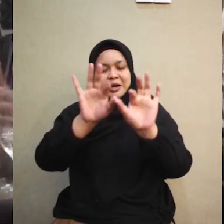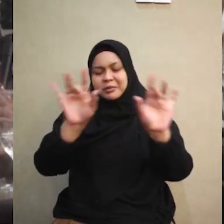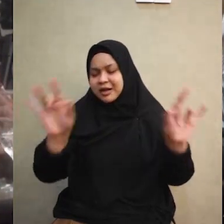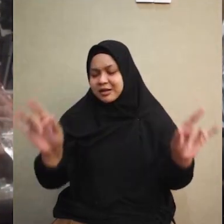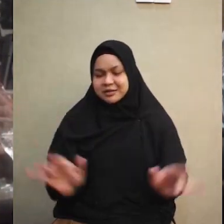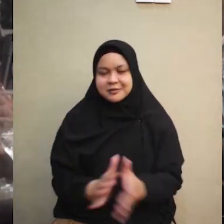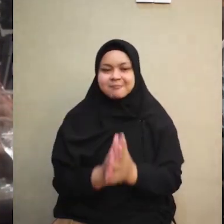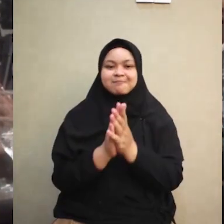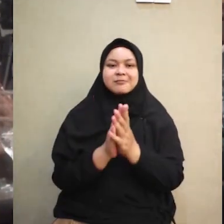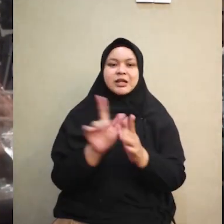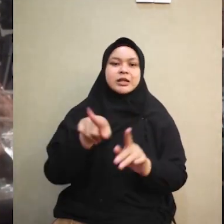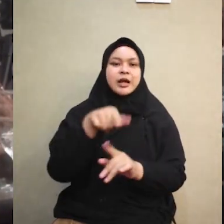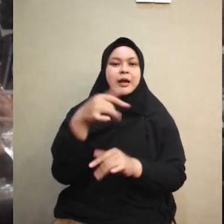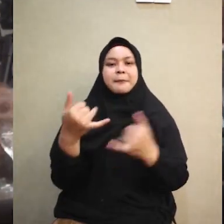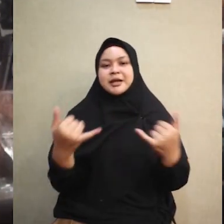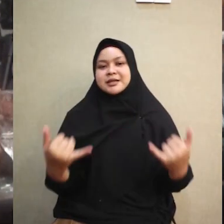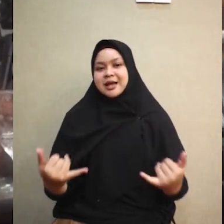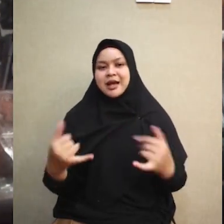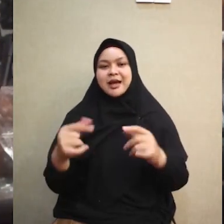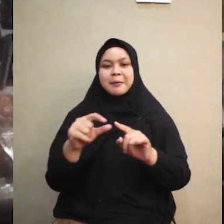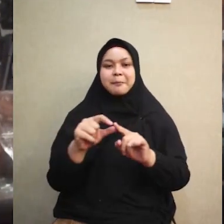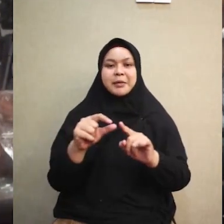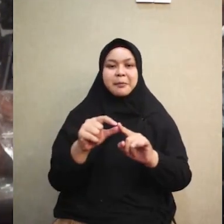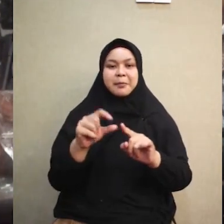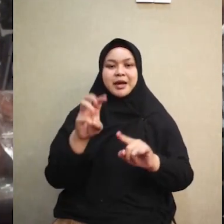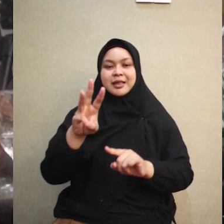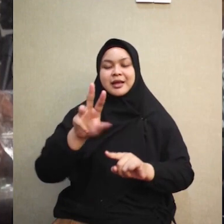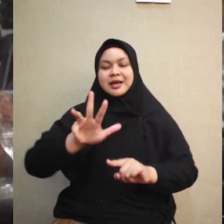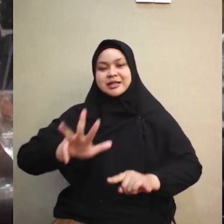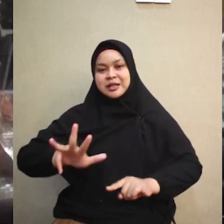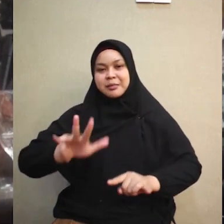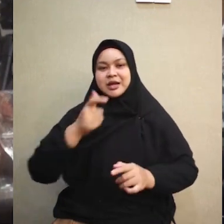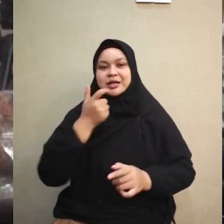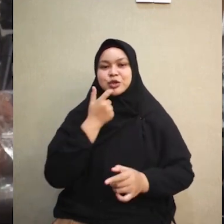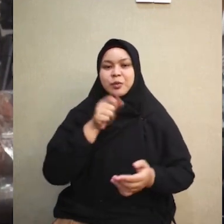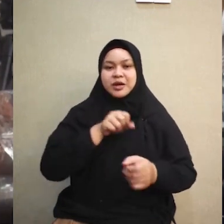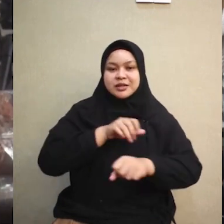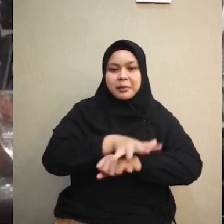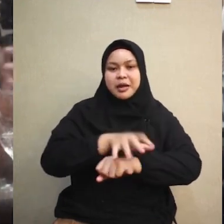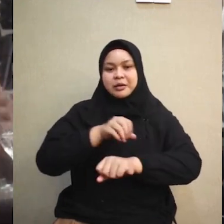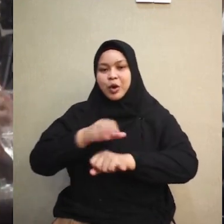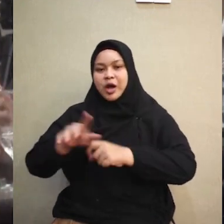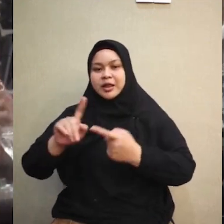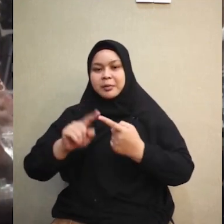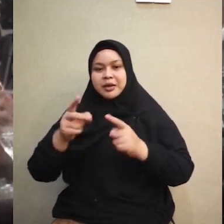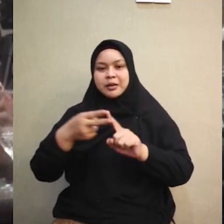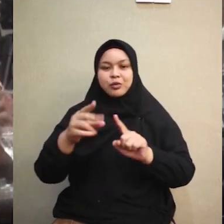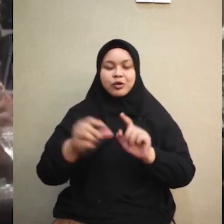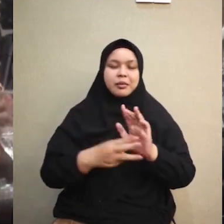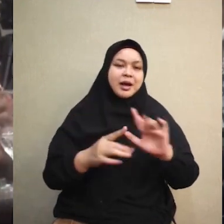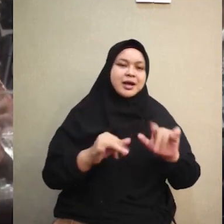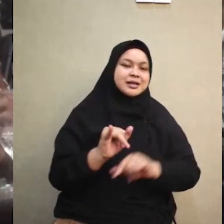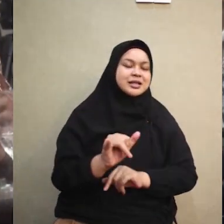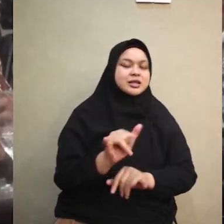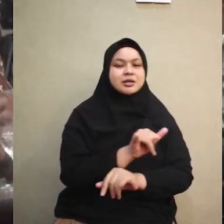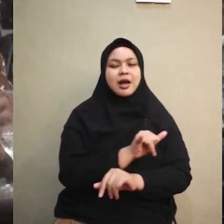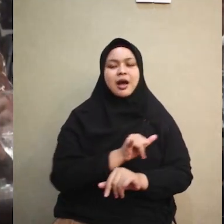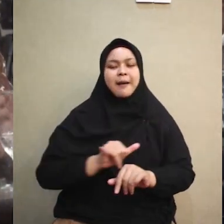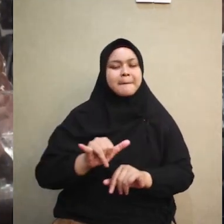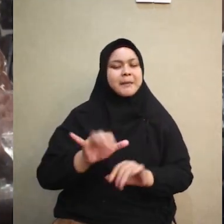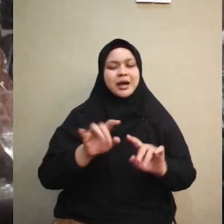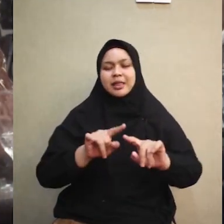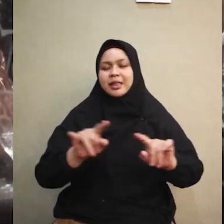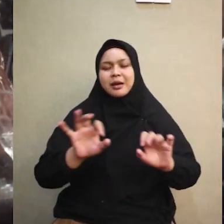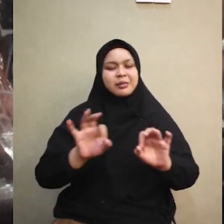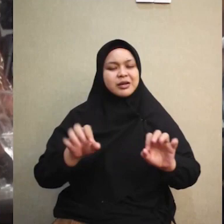yang sampai sekarang PP 39 sudah kita coba sebarkan teman-teman formasi juga sama gitu kan Tapi itu sayangnya enggak